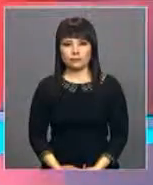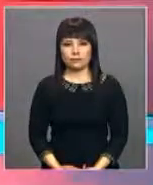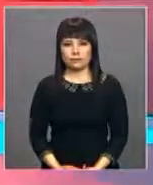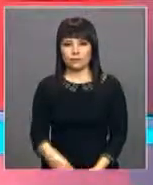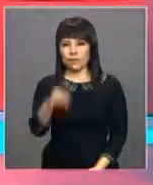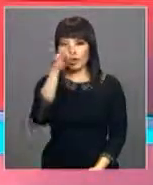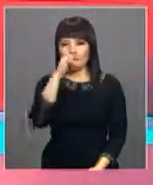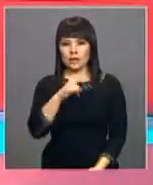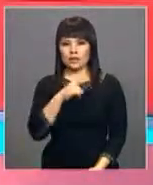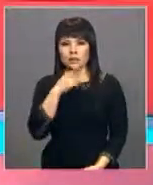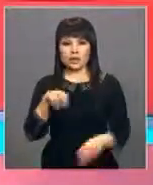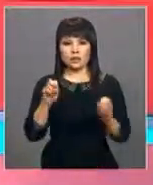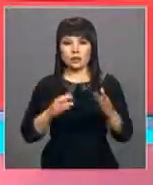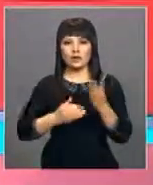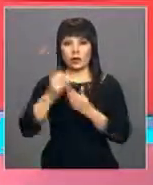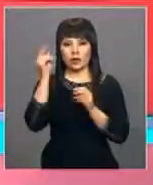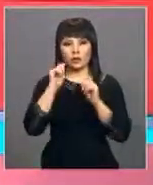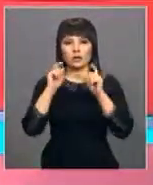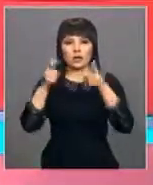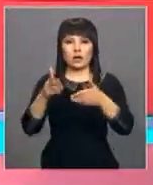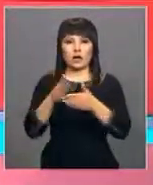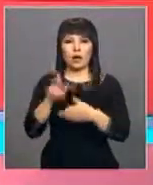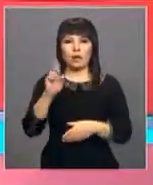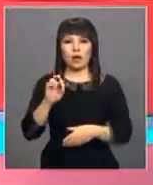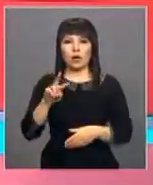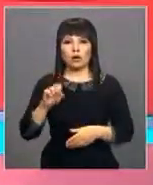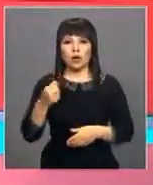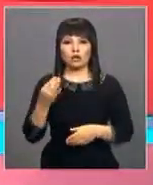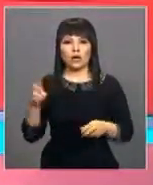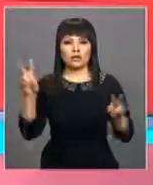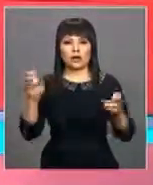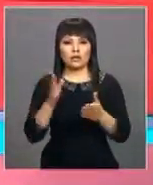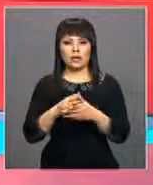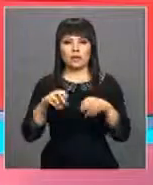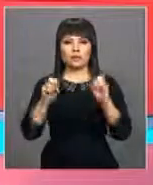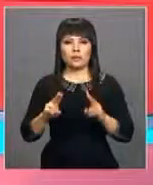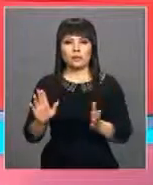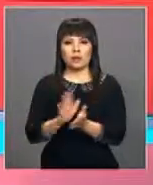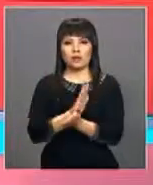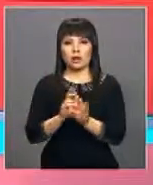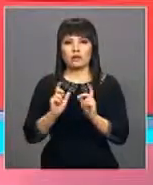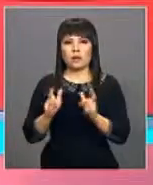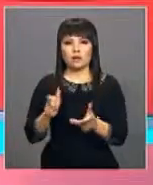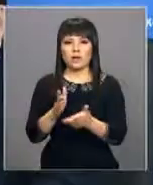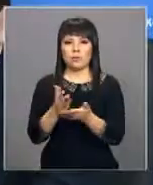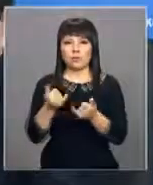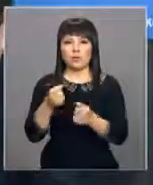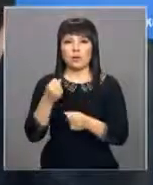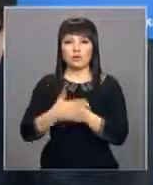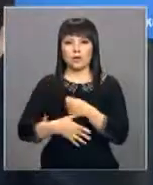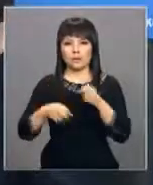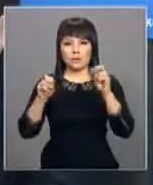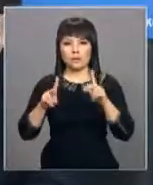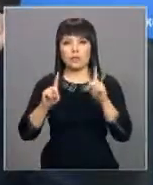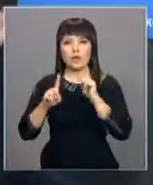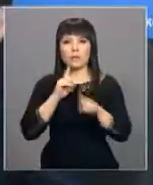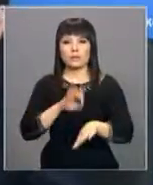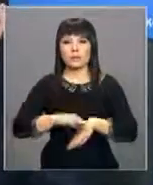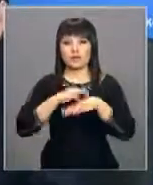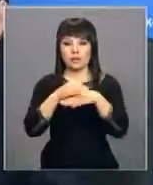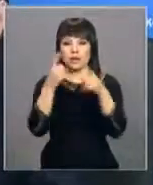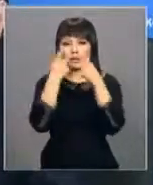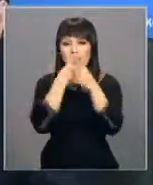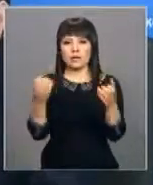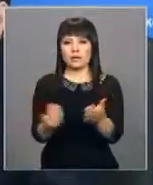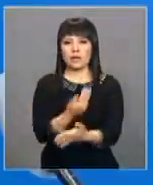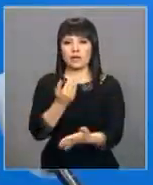Енді қазақстандық магистранттарда болашақ халықаралық стипендиясына үміткер бола алады. Бұл туралы орталық коммуникациялар қызметінің брифингінде халықаралық